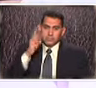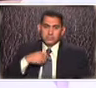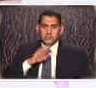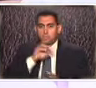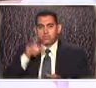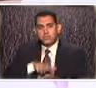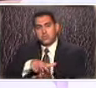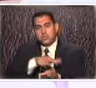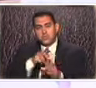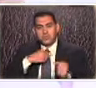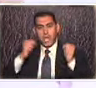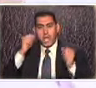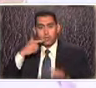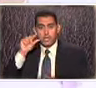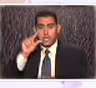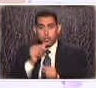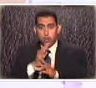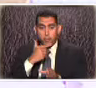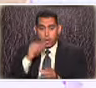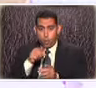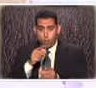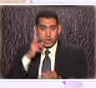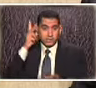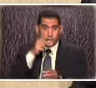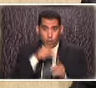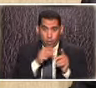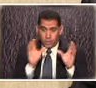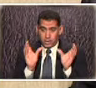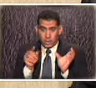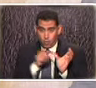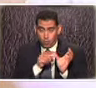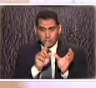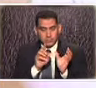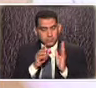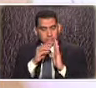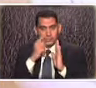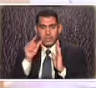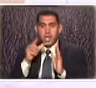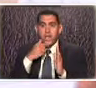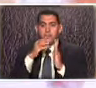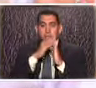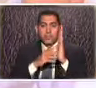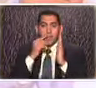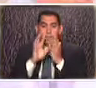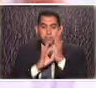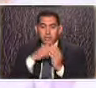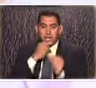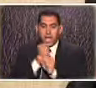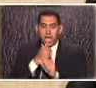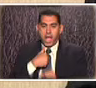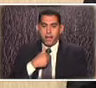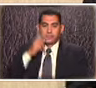نعم الديمقراطيه هل هي الدكتاتوريه لا لا لكن بعض ادوات تنفيذها فيها اشكال